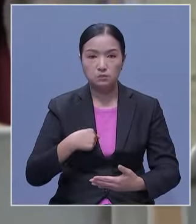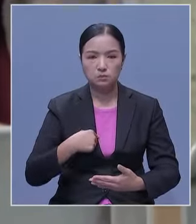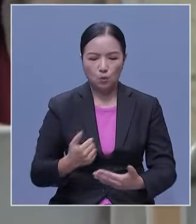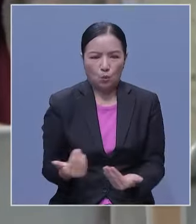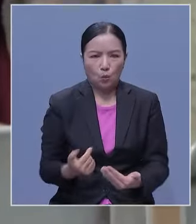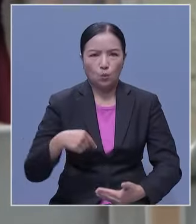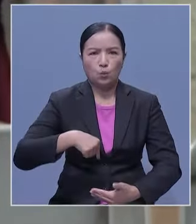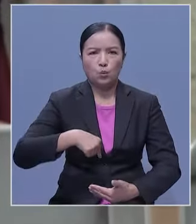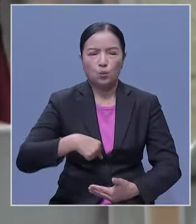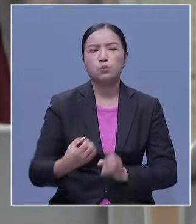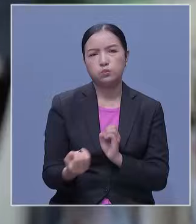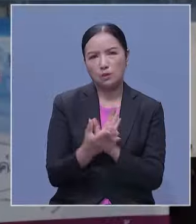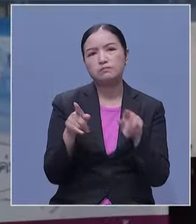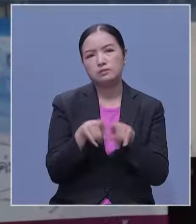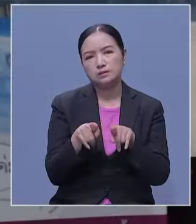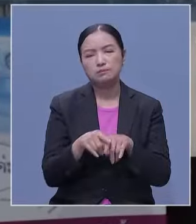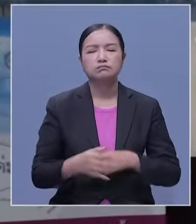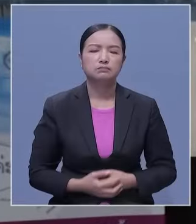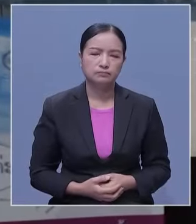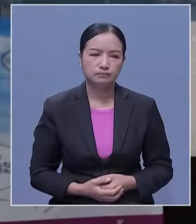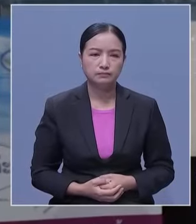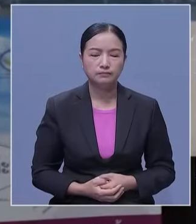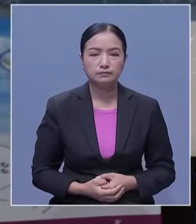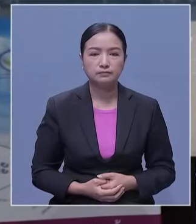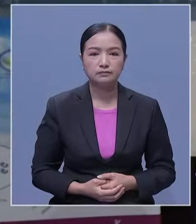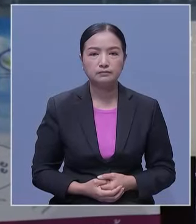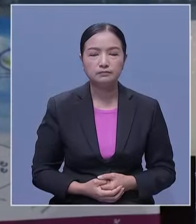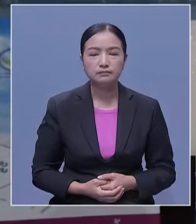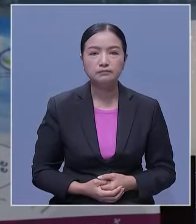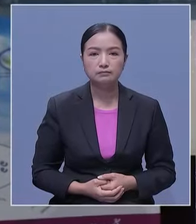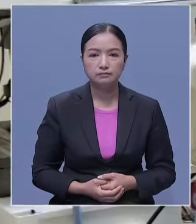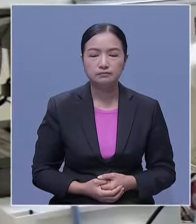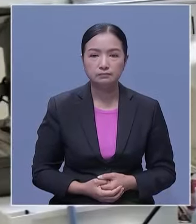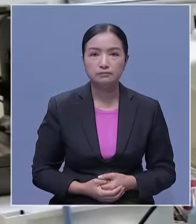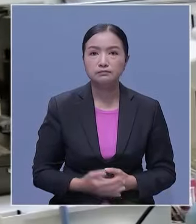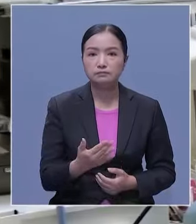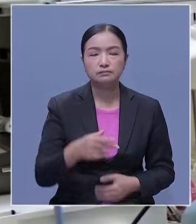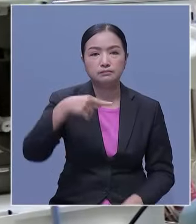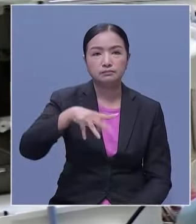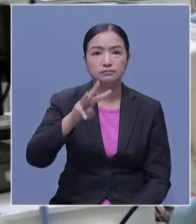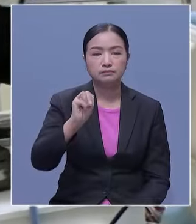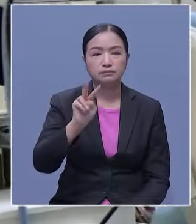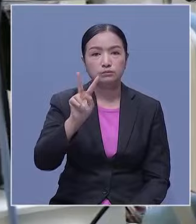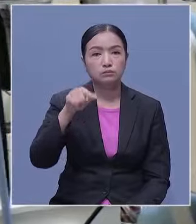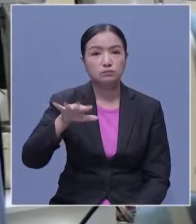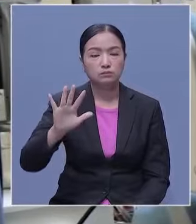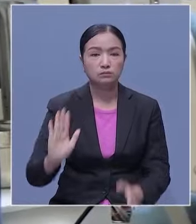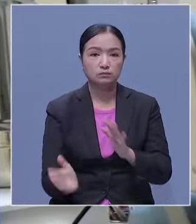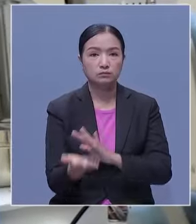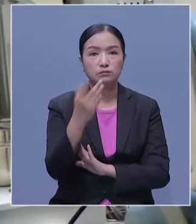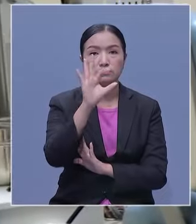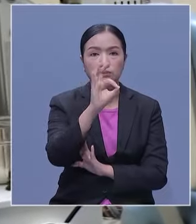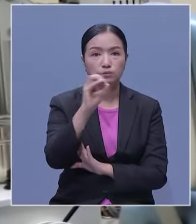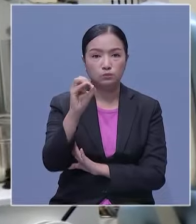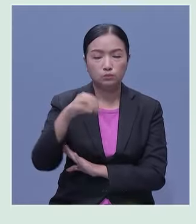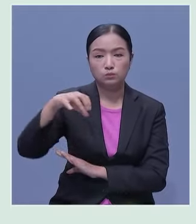ารกในครรภ์จะได้รับผลกระทบเช่นเดียวกันนะครับ ค่ะทีนี้อัปเดตเพิ่มเติมภาพรวมนะคะของ PM2.5 ช่วงเวลา9โมงจากกร